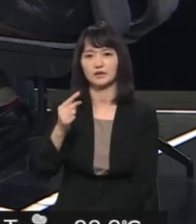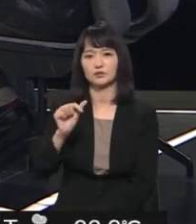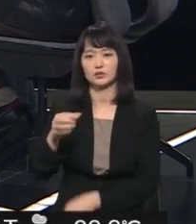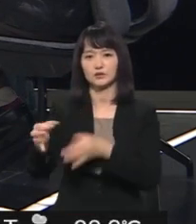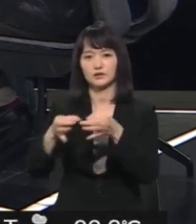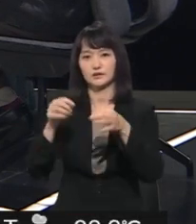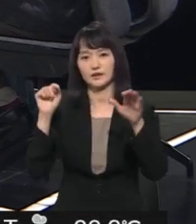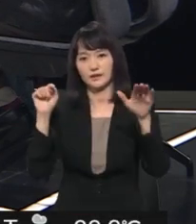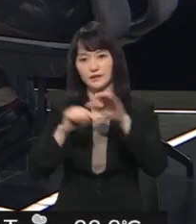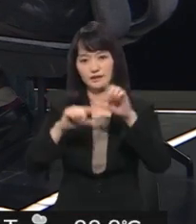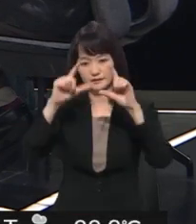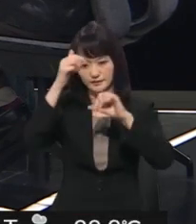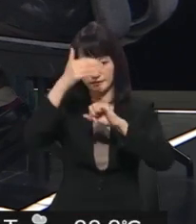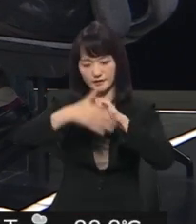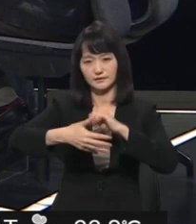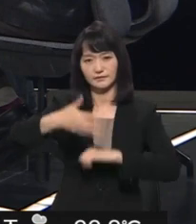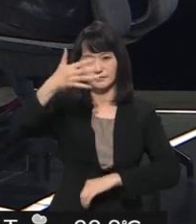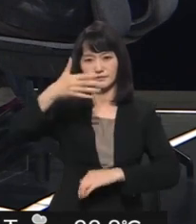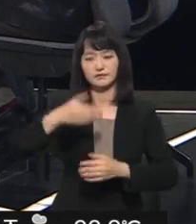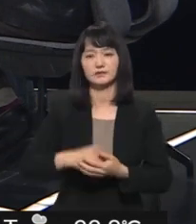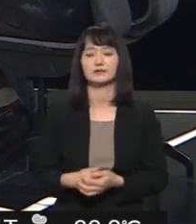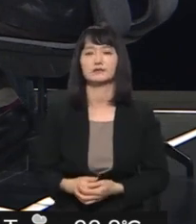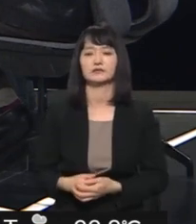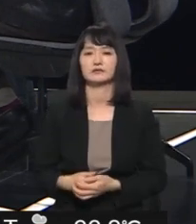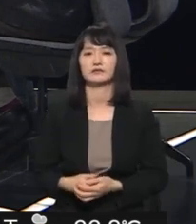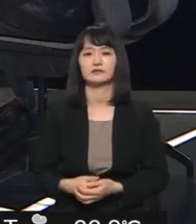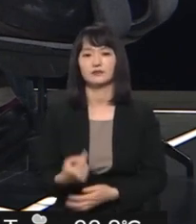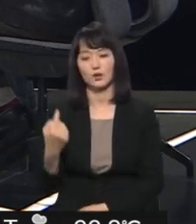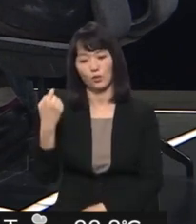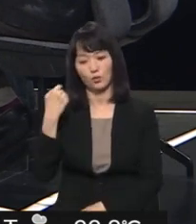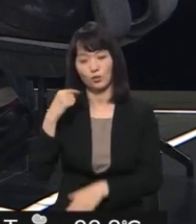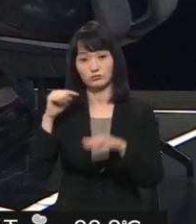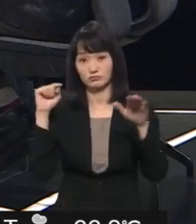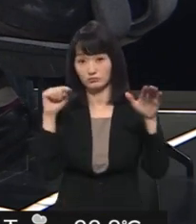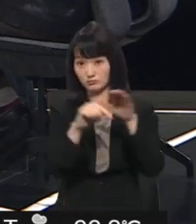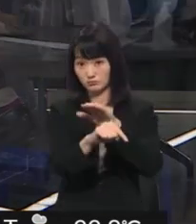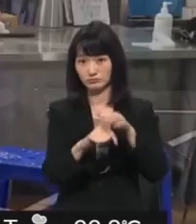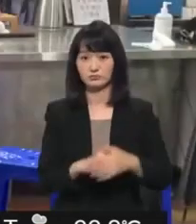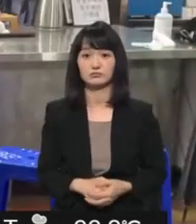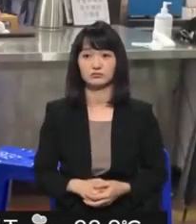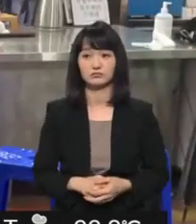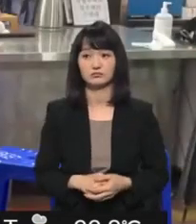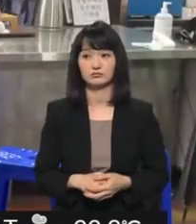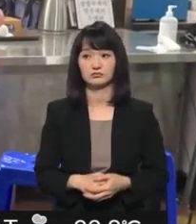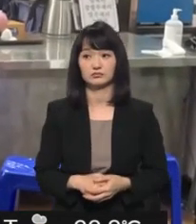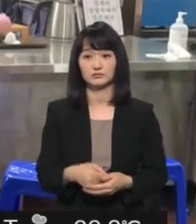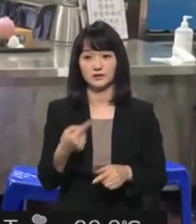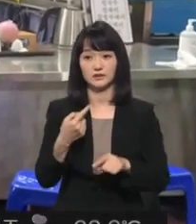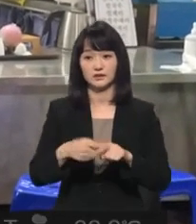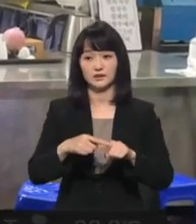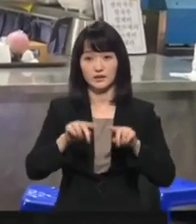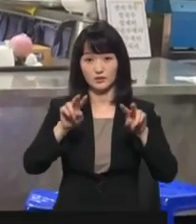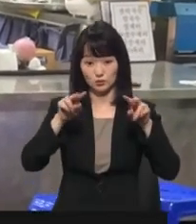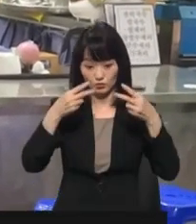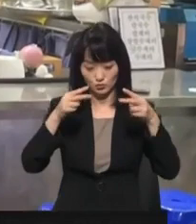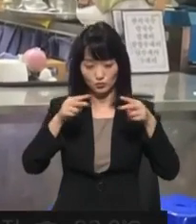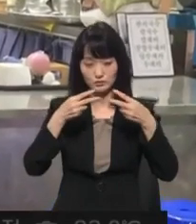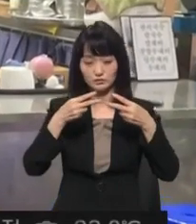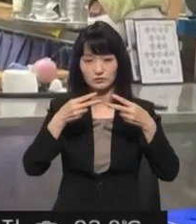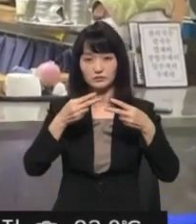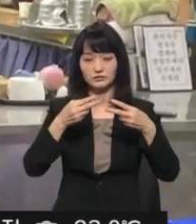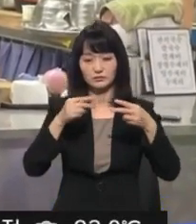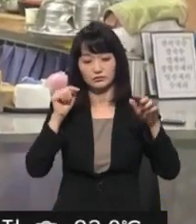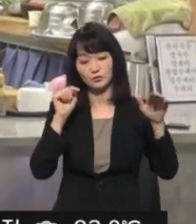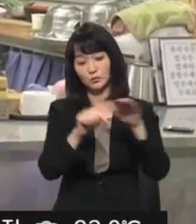올려서 시민들이 어제 갔는데 뭐 처음에 칼국수를 종종 먹으러 가는 데서